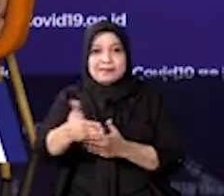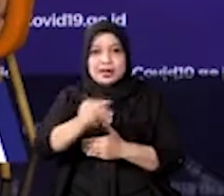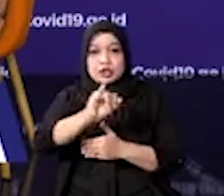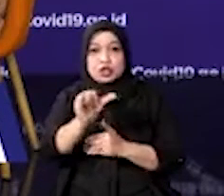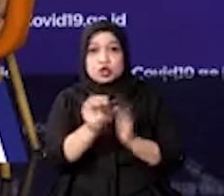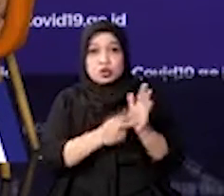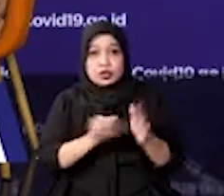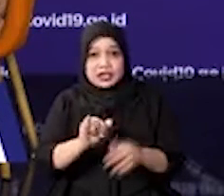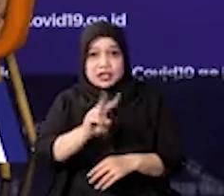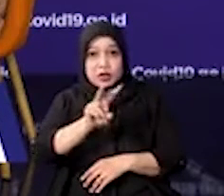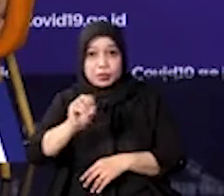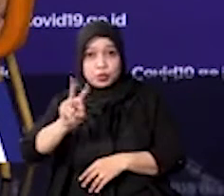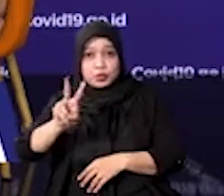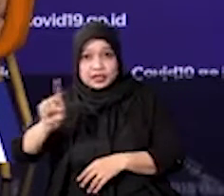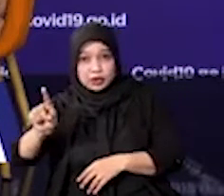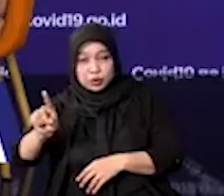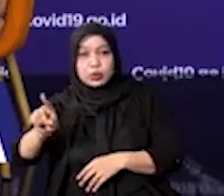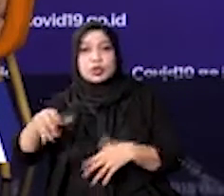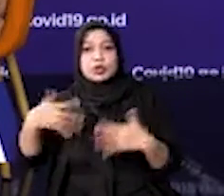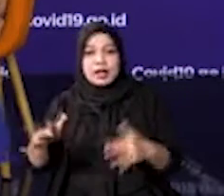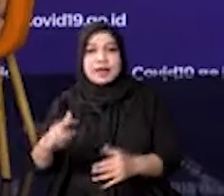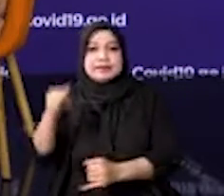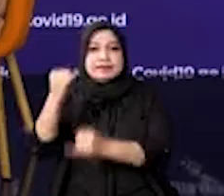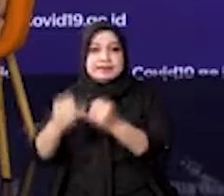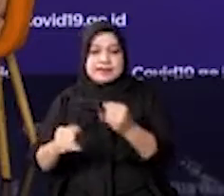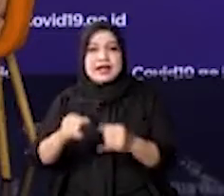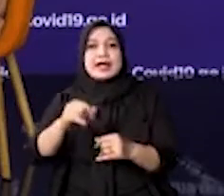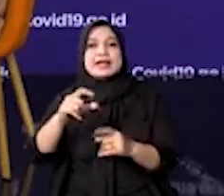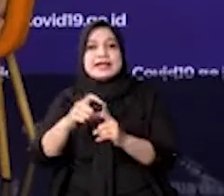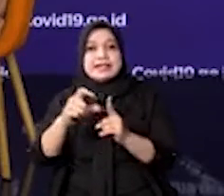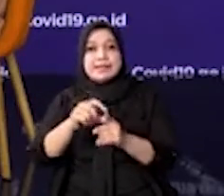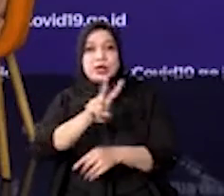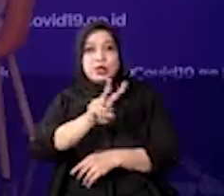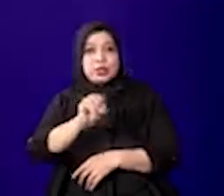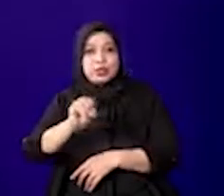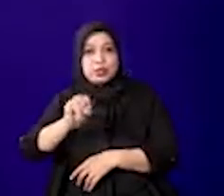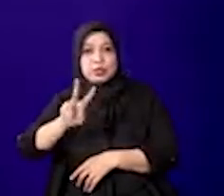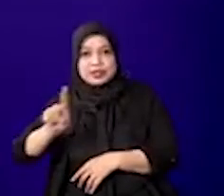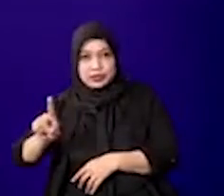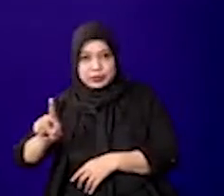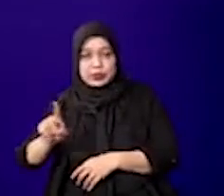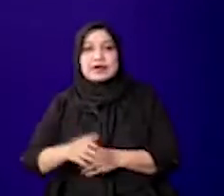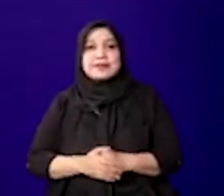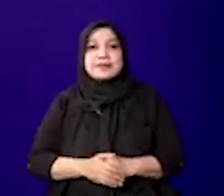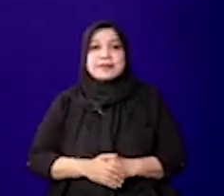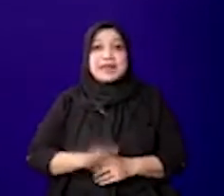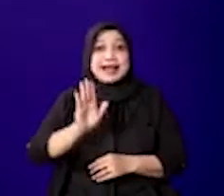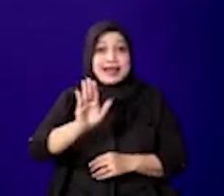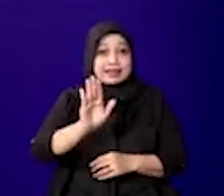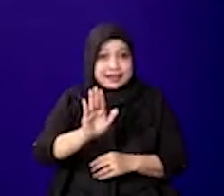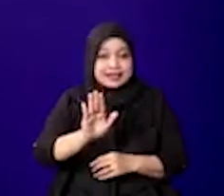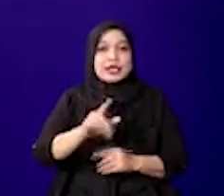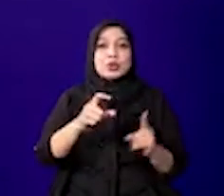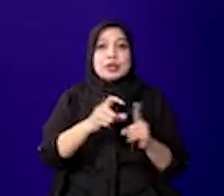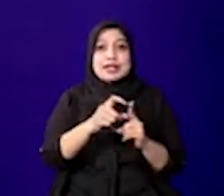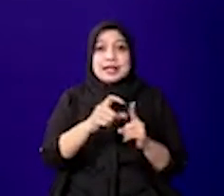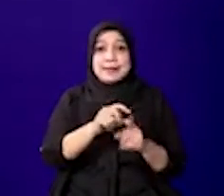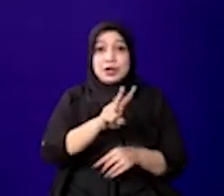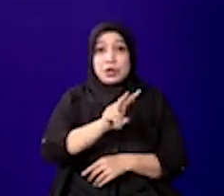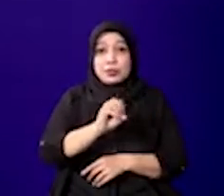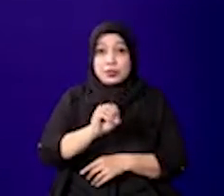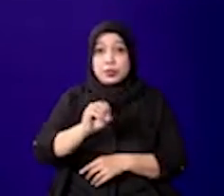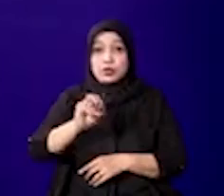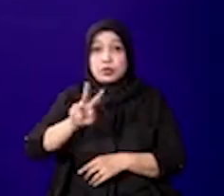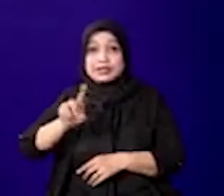2021 begitu Jadi sampai ee Desember 2021 eh jumlah